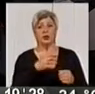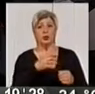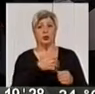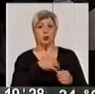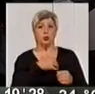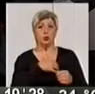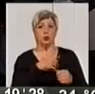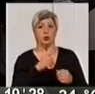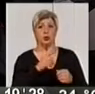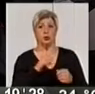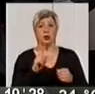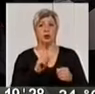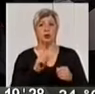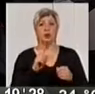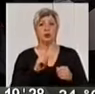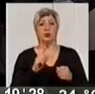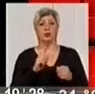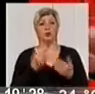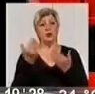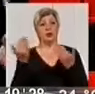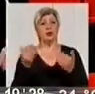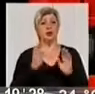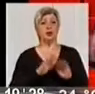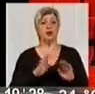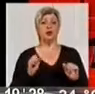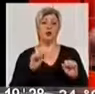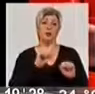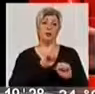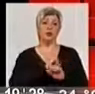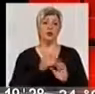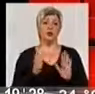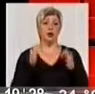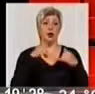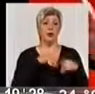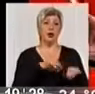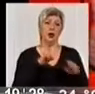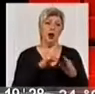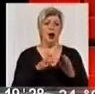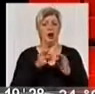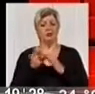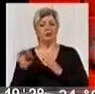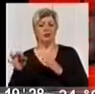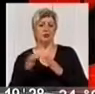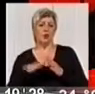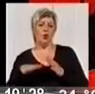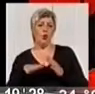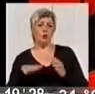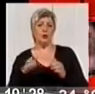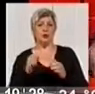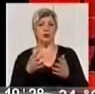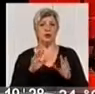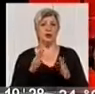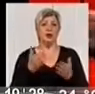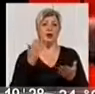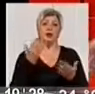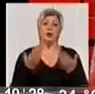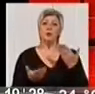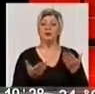діти відпочивали на морях. А от там же, де в області вже, ну, от чи є черга, скажімо, чи є